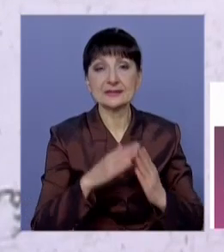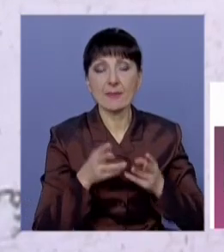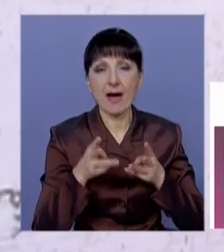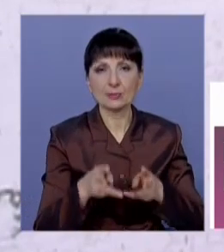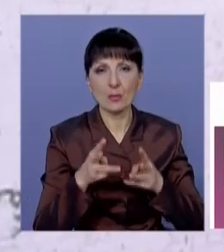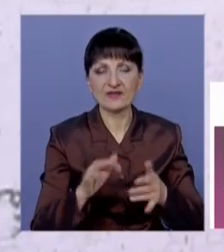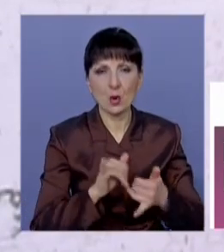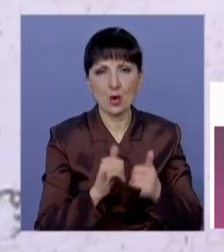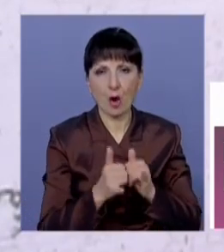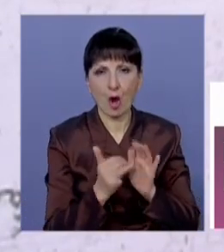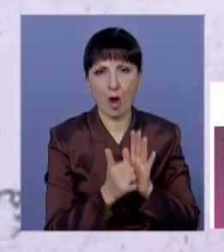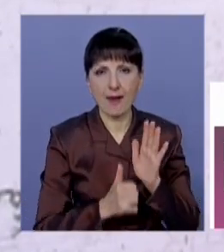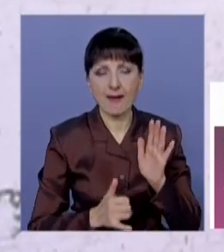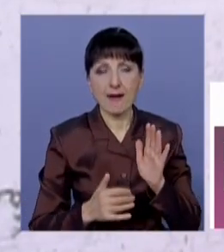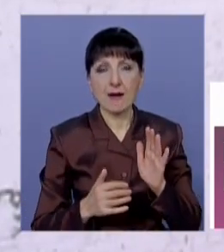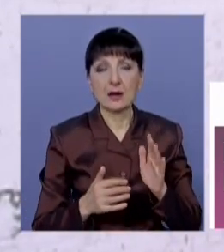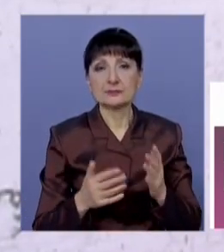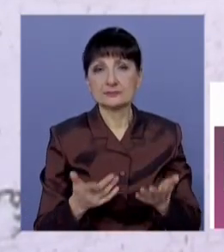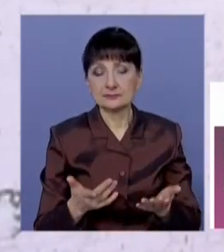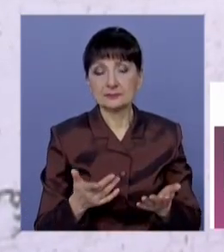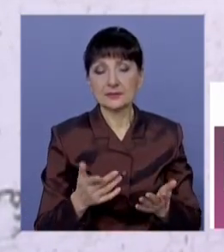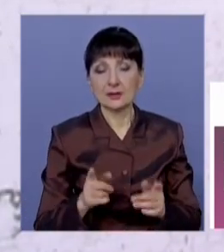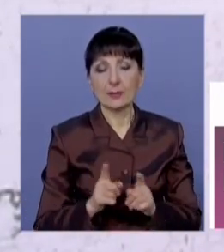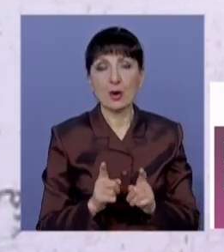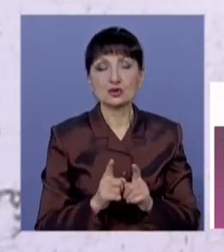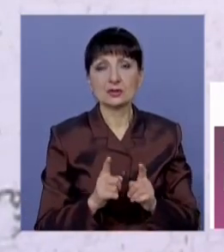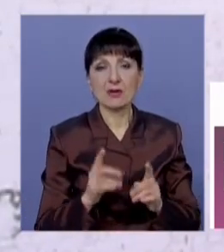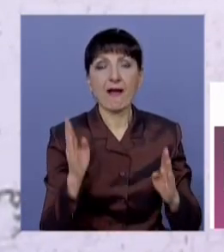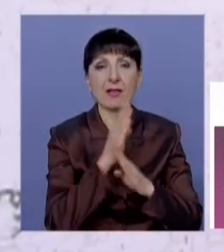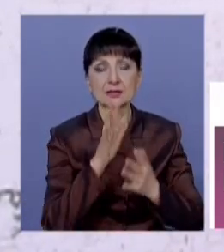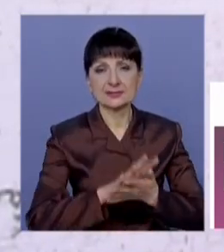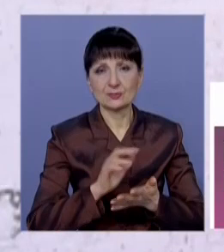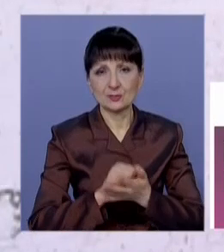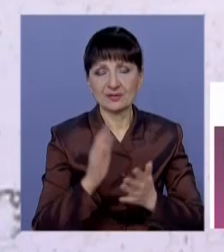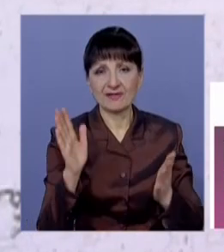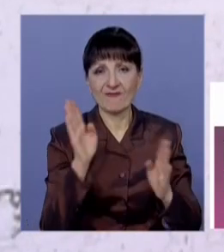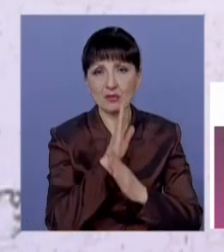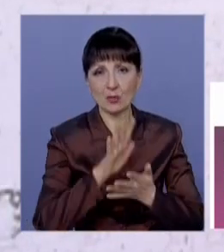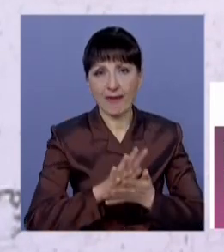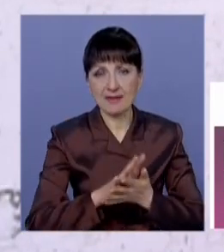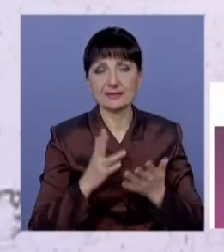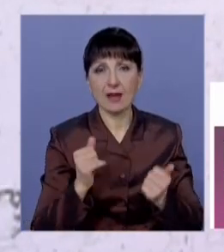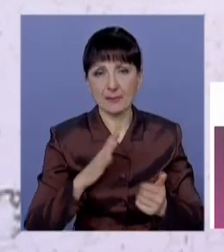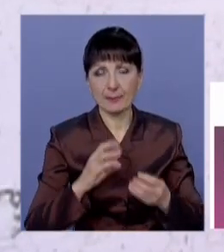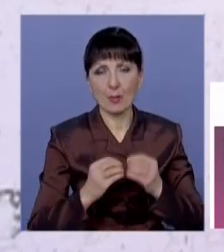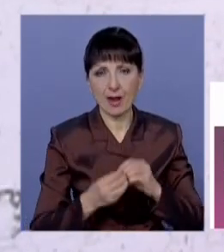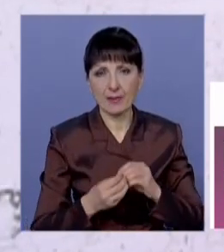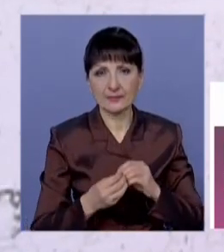твердым топливом, что в свою очередь экологически составляло проблемы